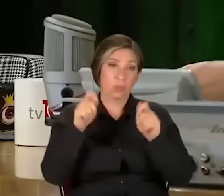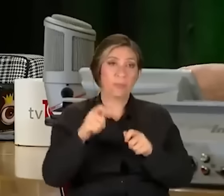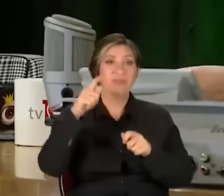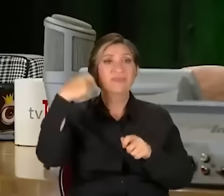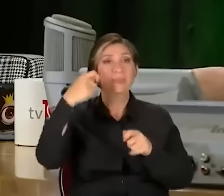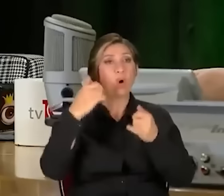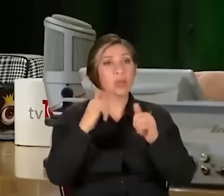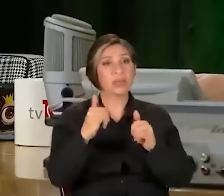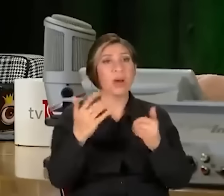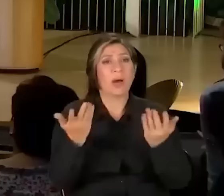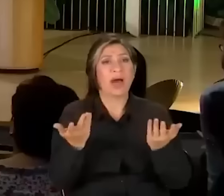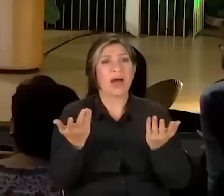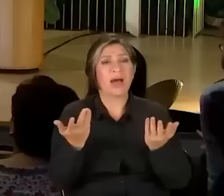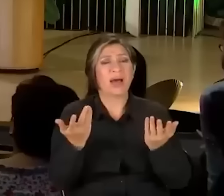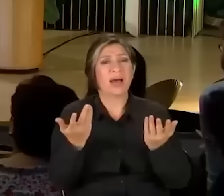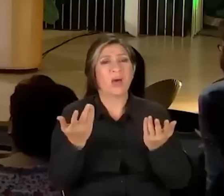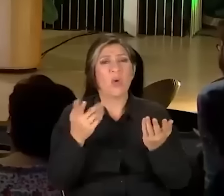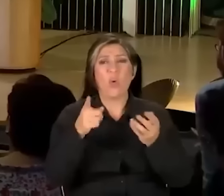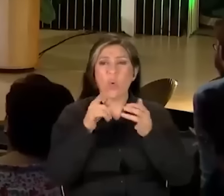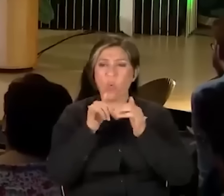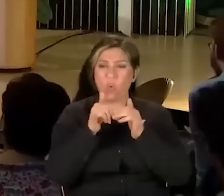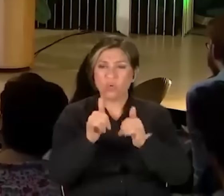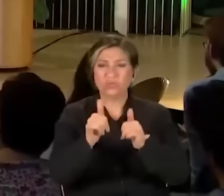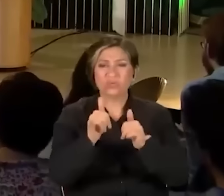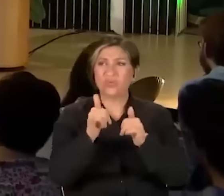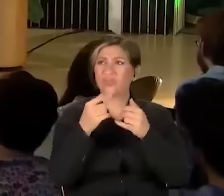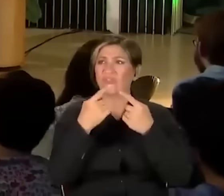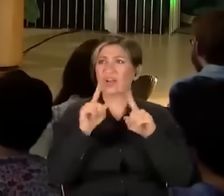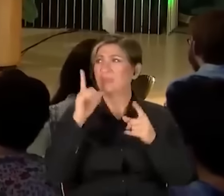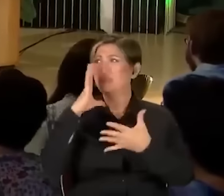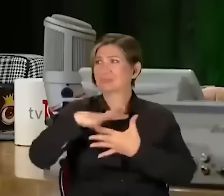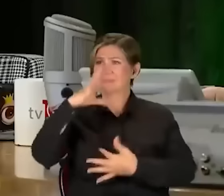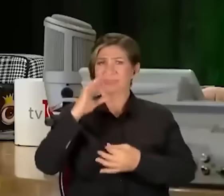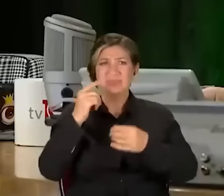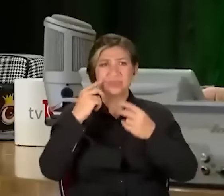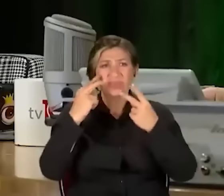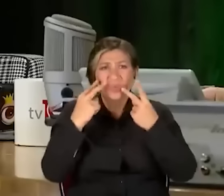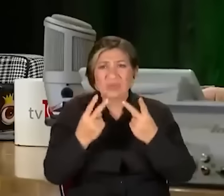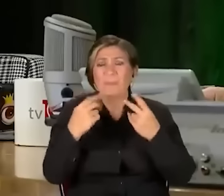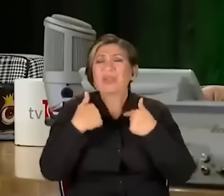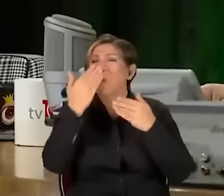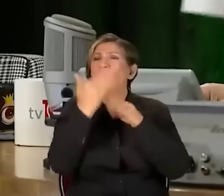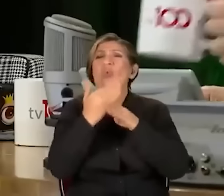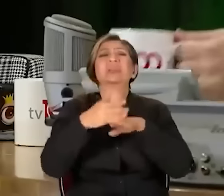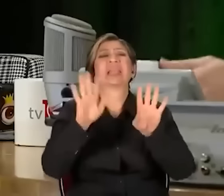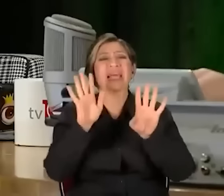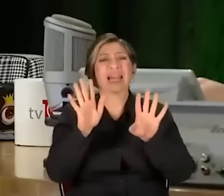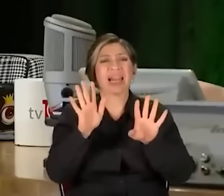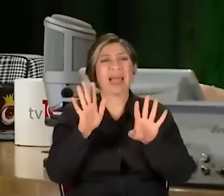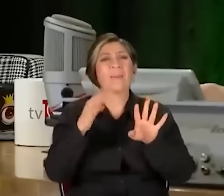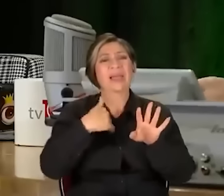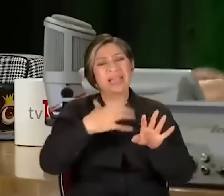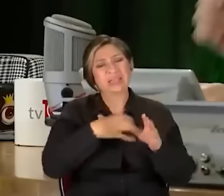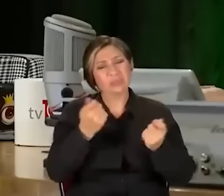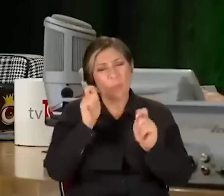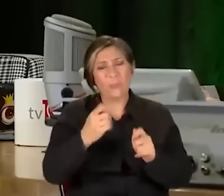Bir filmde oynamıştım daha önce ama o oyunculuk tam böyle farklı bir karakteri yansıtmak tam bana göre olmadığına karar verdim. Bir de ben hani kendi